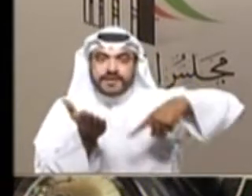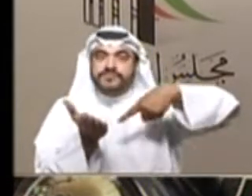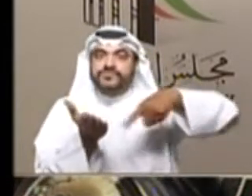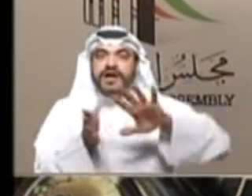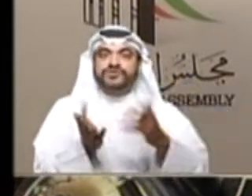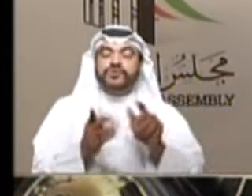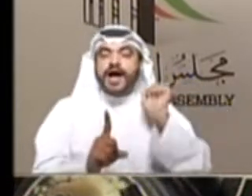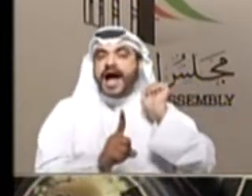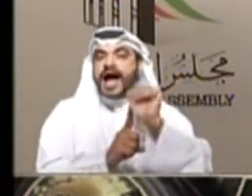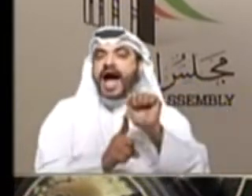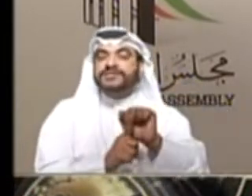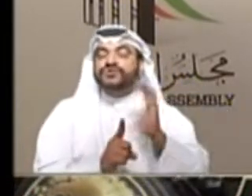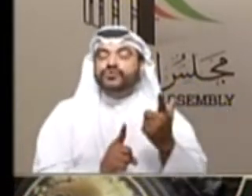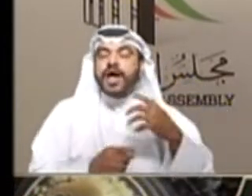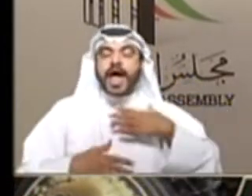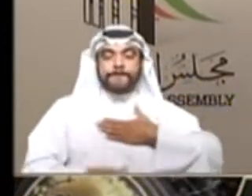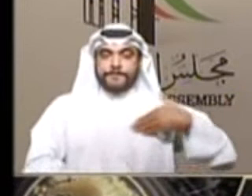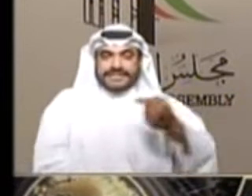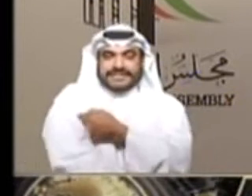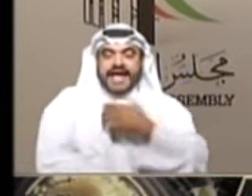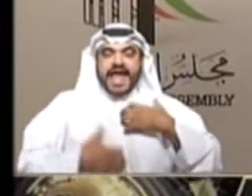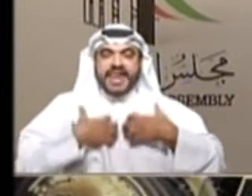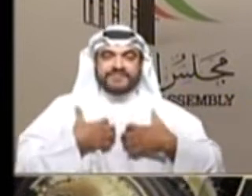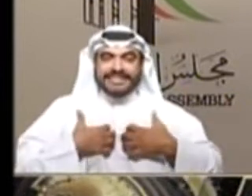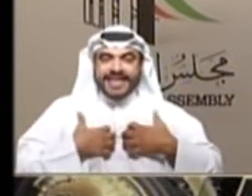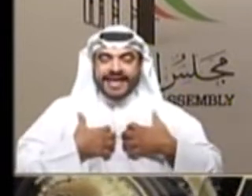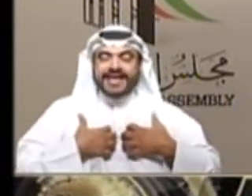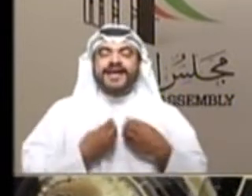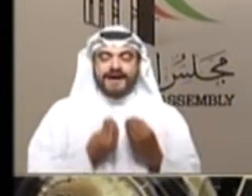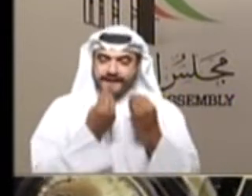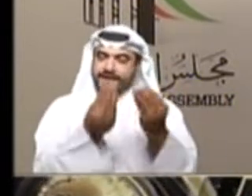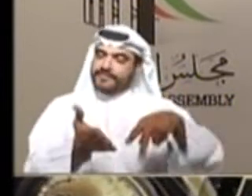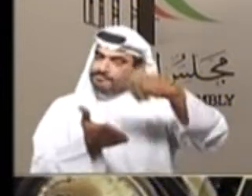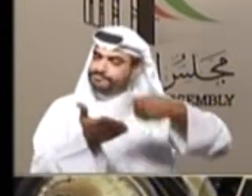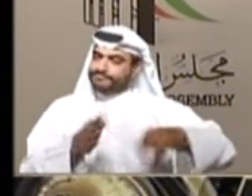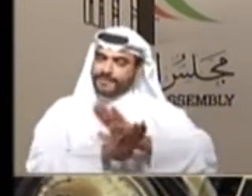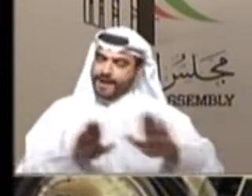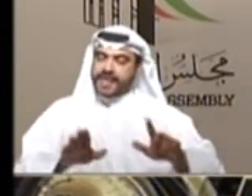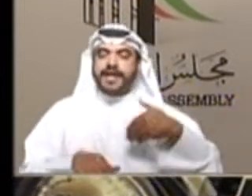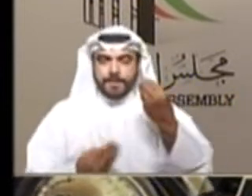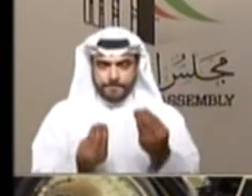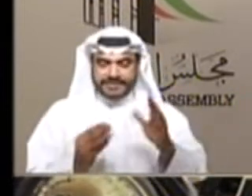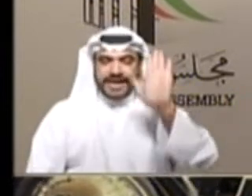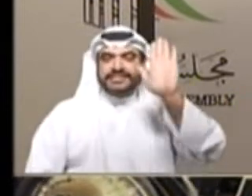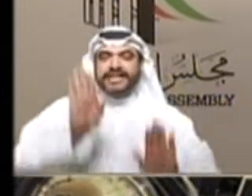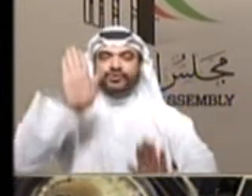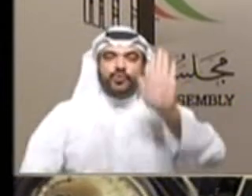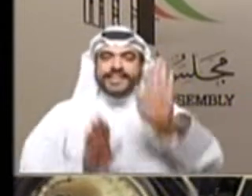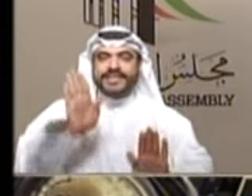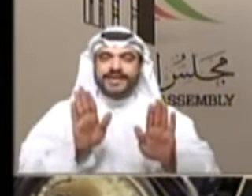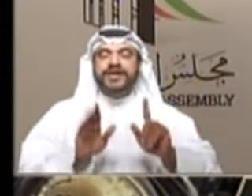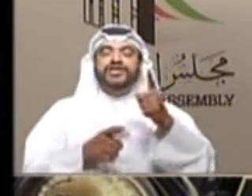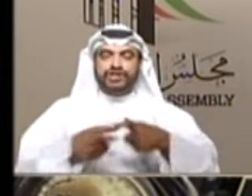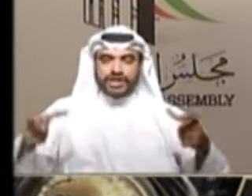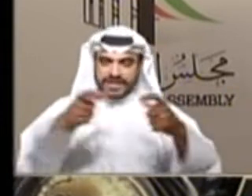الخاص بالصحة النفسية، وايضا كذلك انتهينا من التقرير وراح يكون ايضا تصويت على مواده في